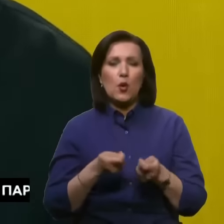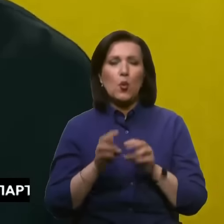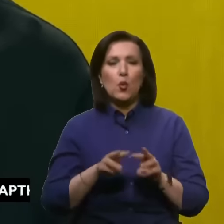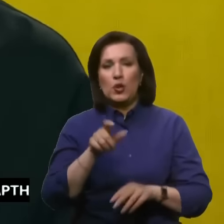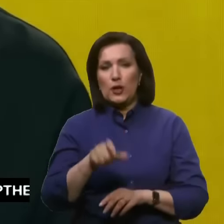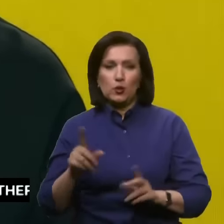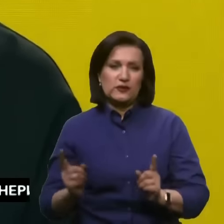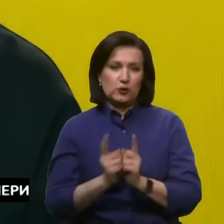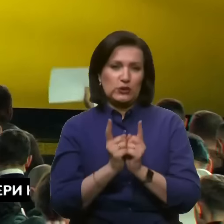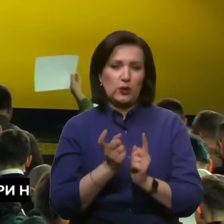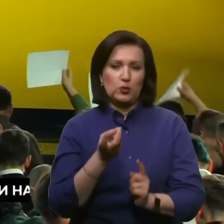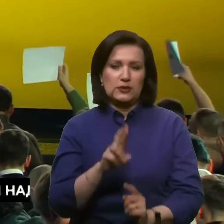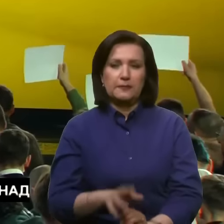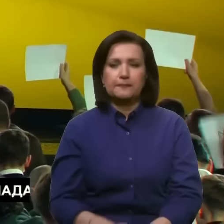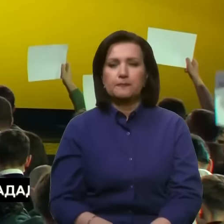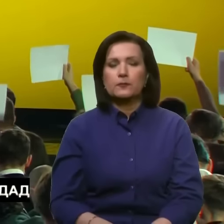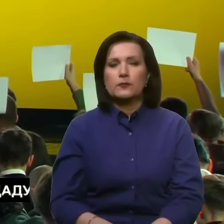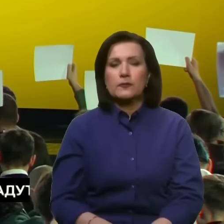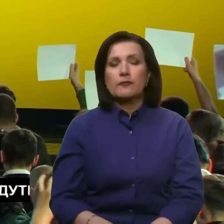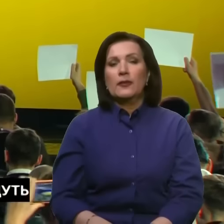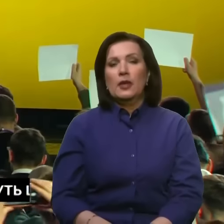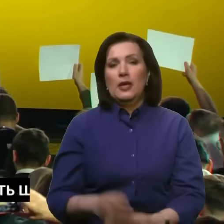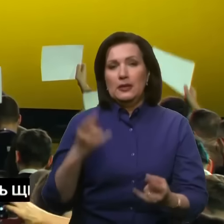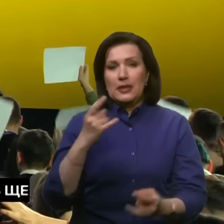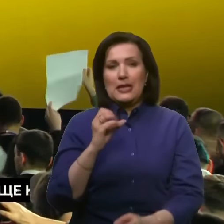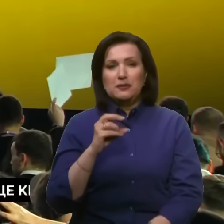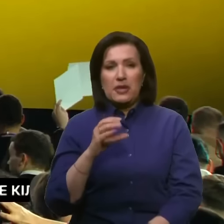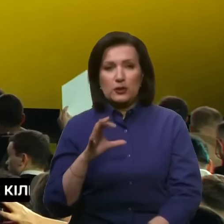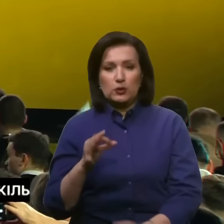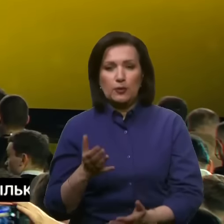урядовці зустрінуться. Телеканал «Еспресо», будь ласка.